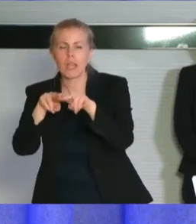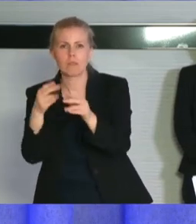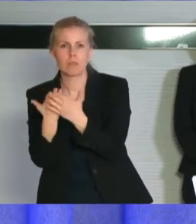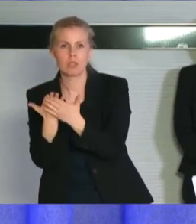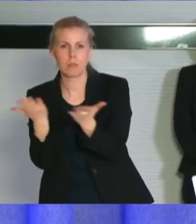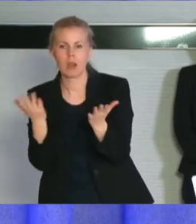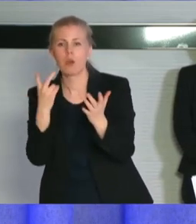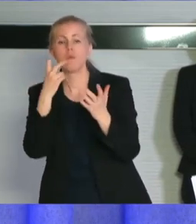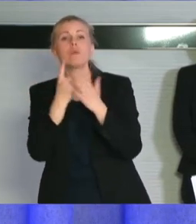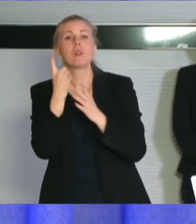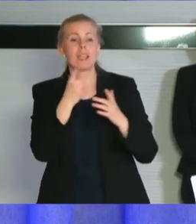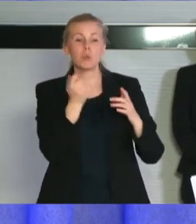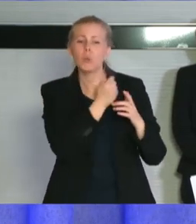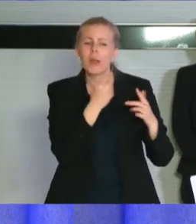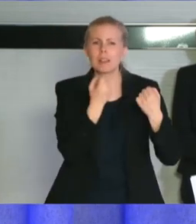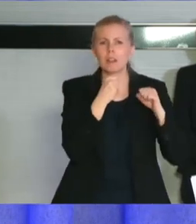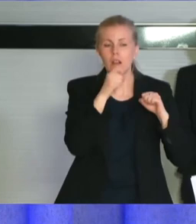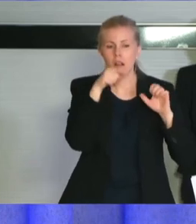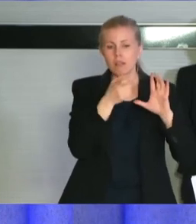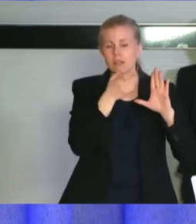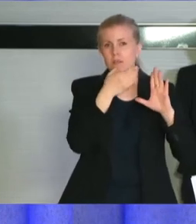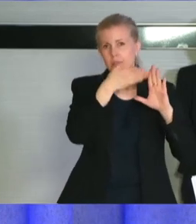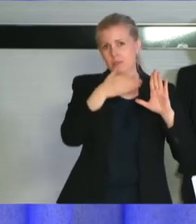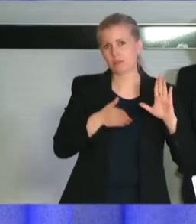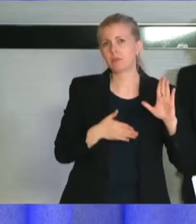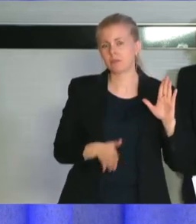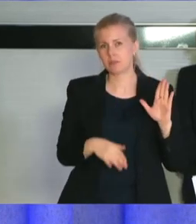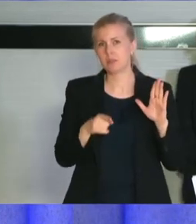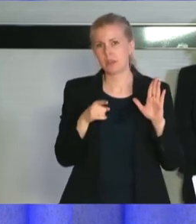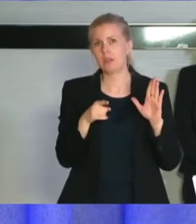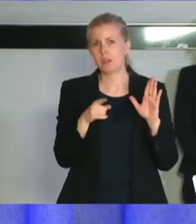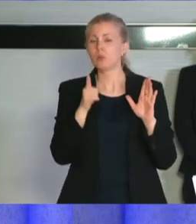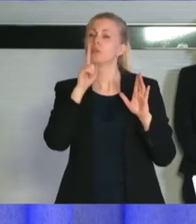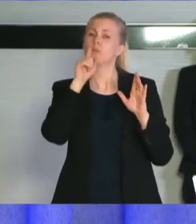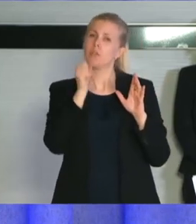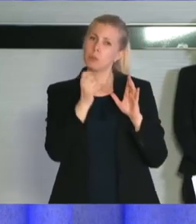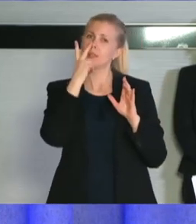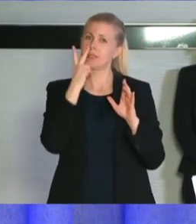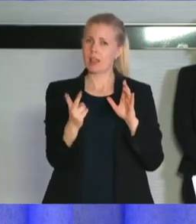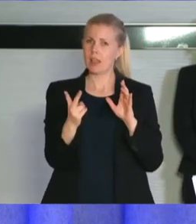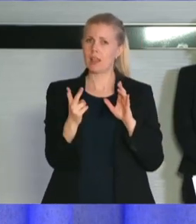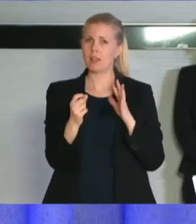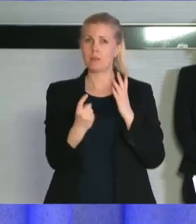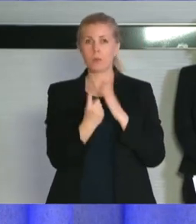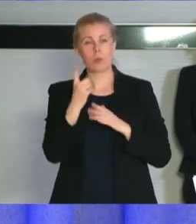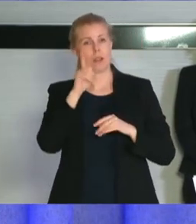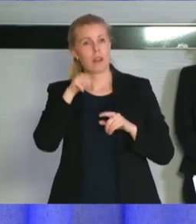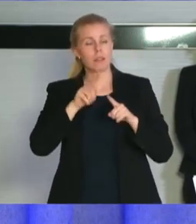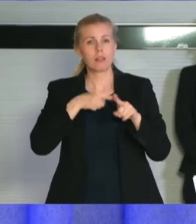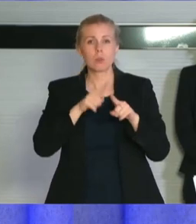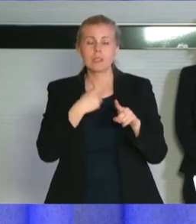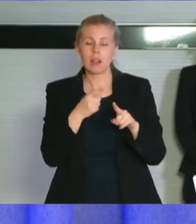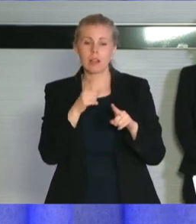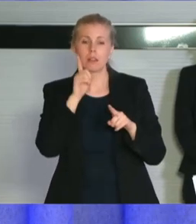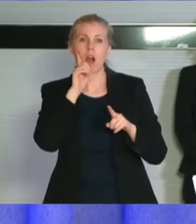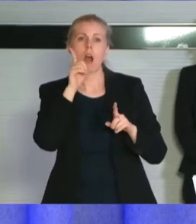av tiltakene for å få ting til å fungere bedre. Og så må vi se på hvordan vi kan da introdusere dagligdagslivet